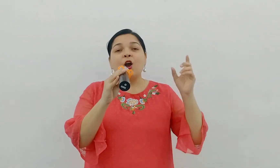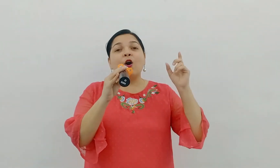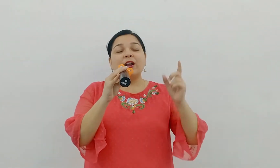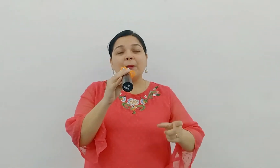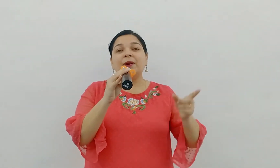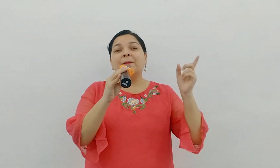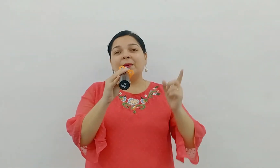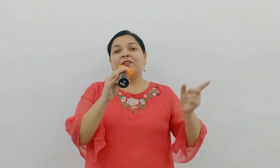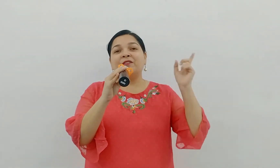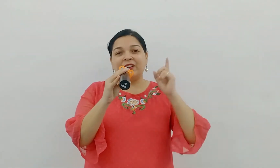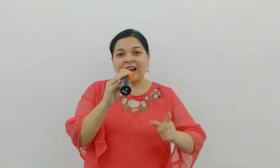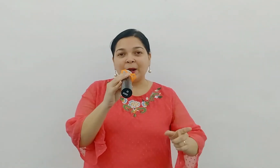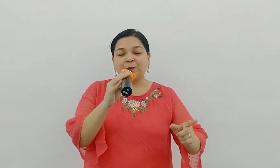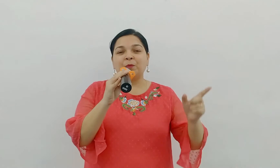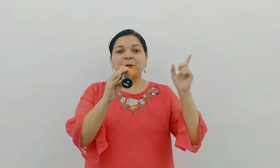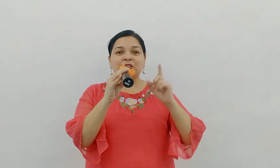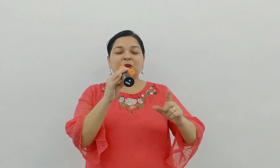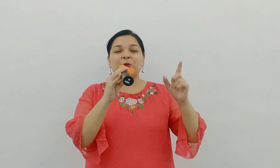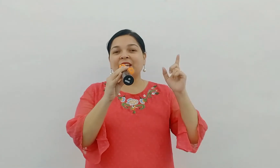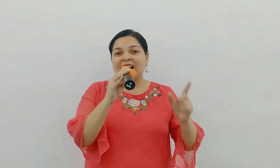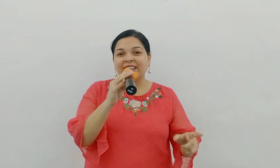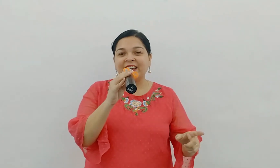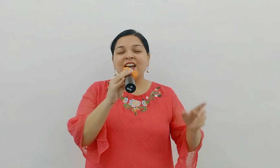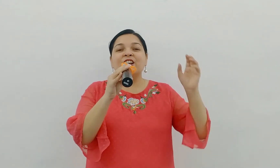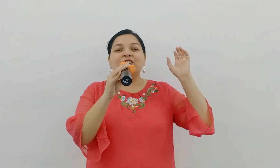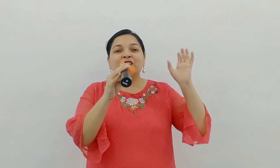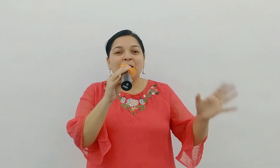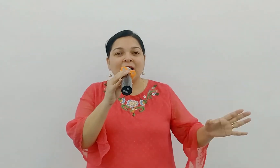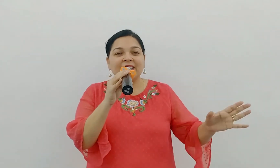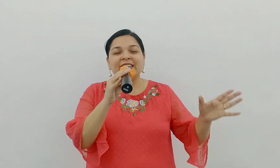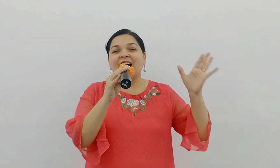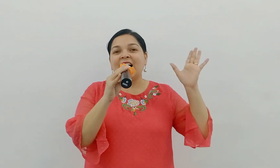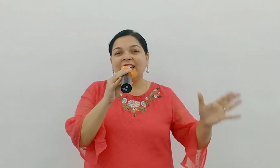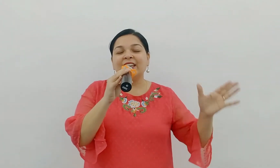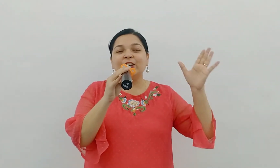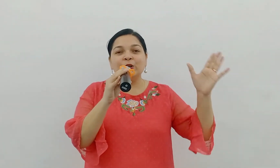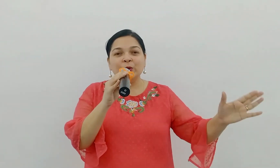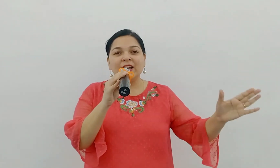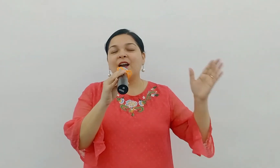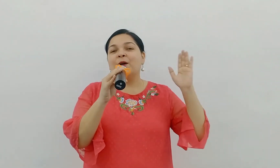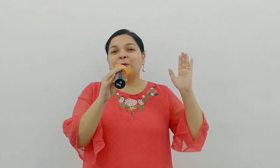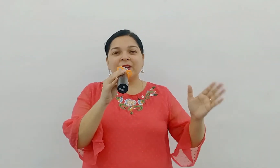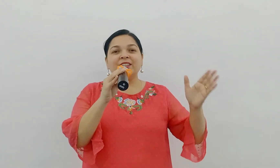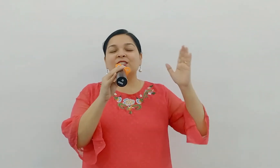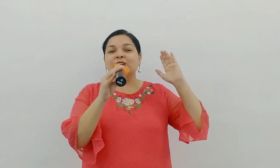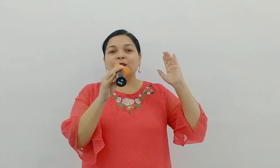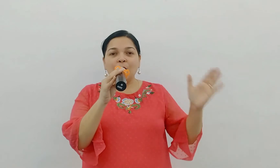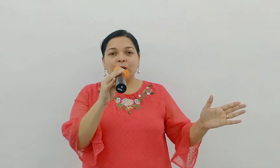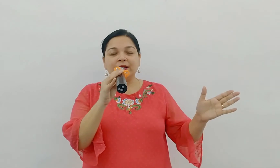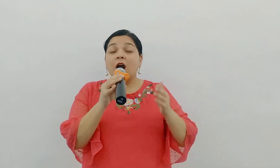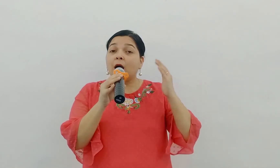किया और अपना मन फिराया। परमेश्वर ने उन्हें क्या किया? क्षमा किया। हालेलुया, प्रेज